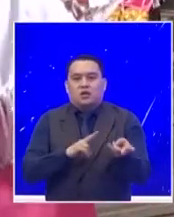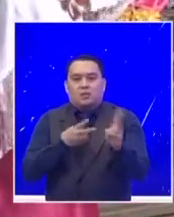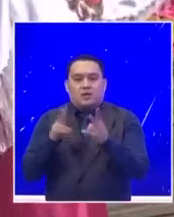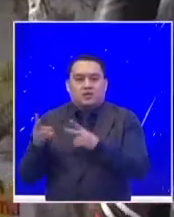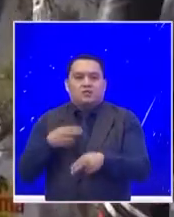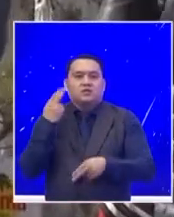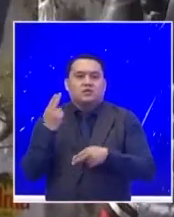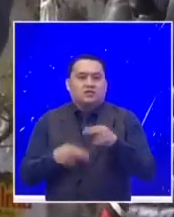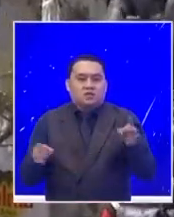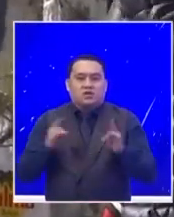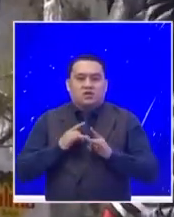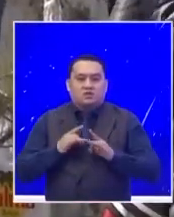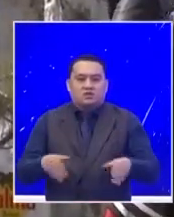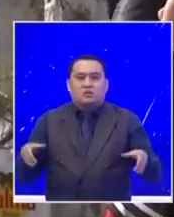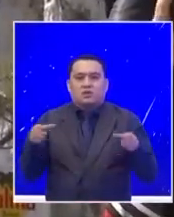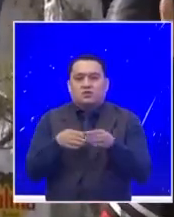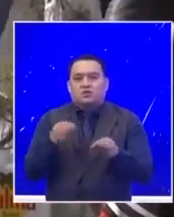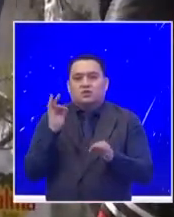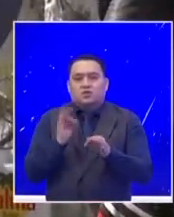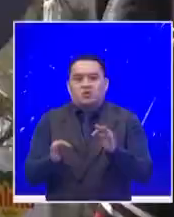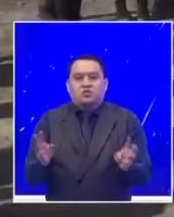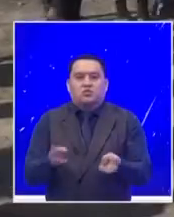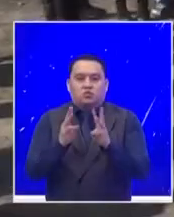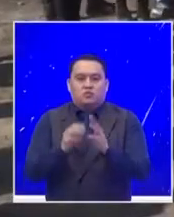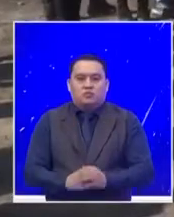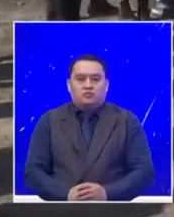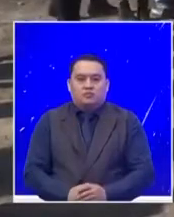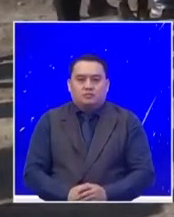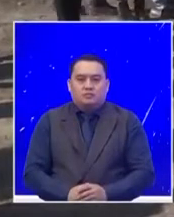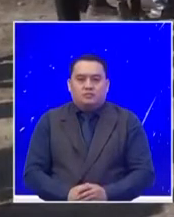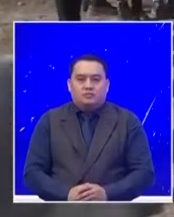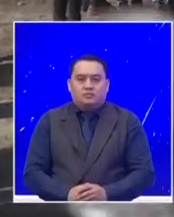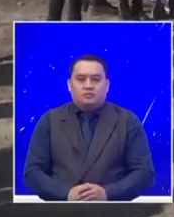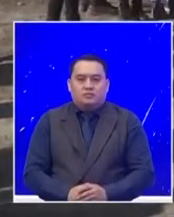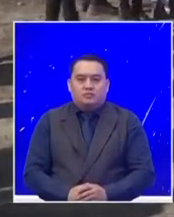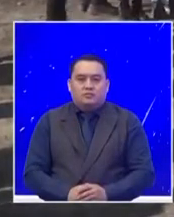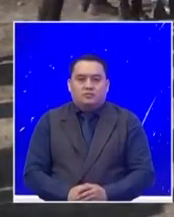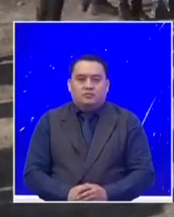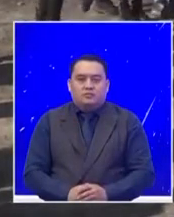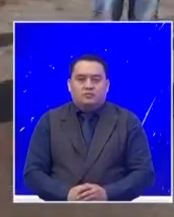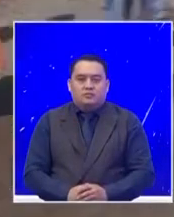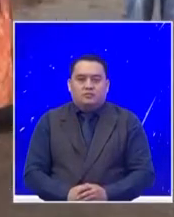зажигательные номера. В завершение торжества собравшиеся сожгли чучело, тем самым проводив зиму.